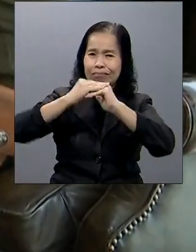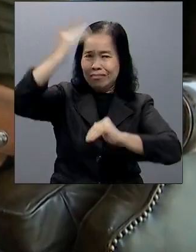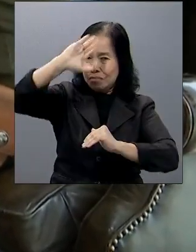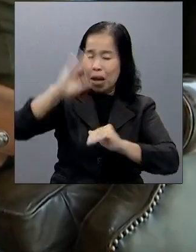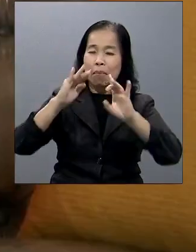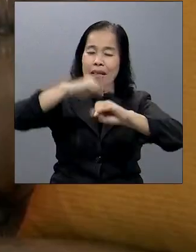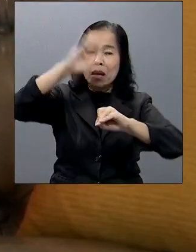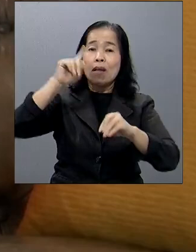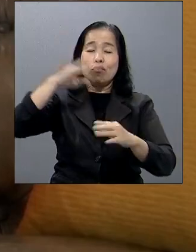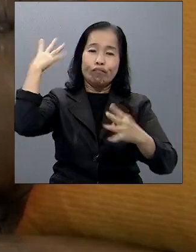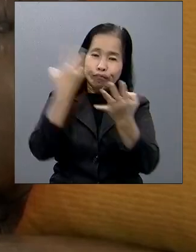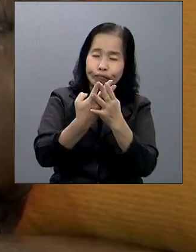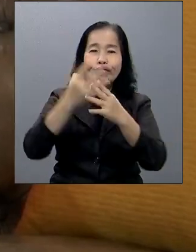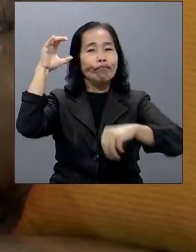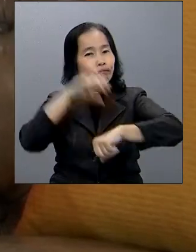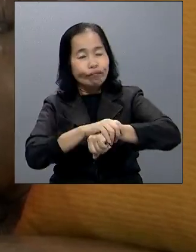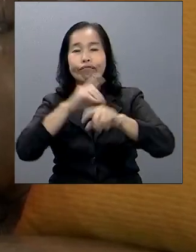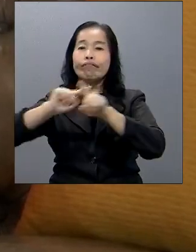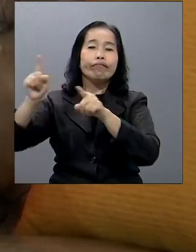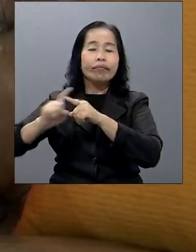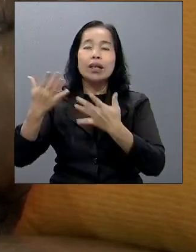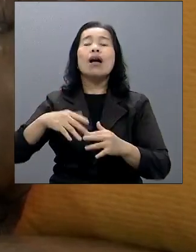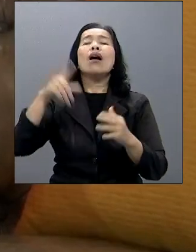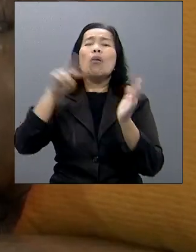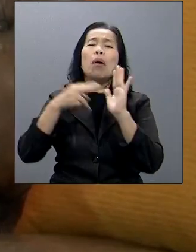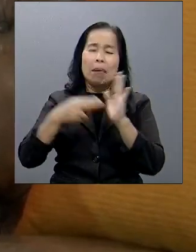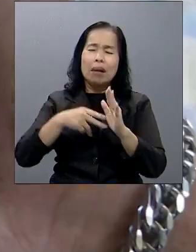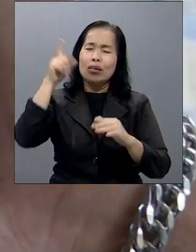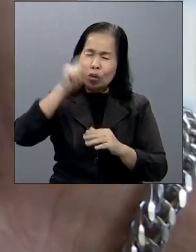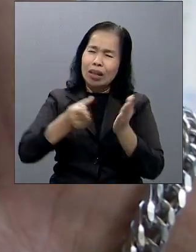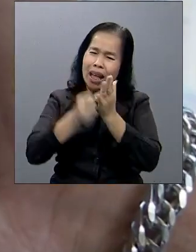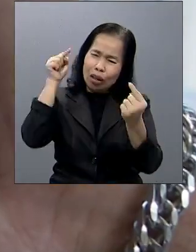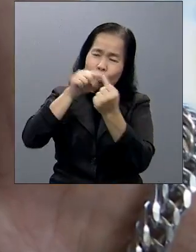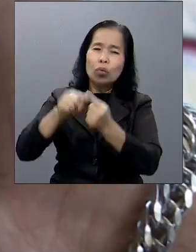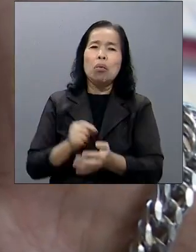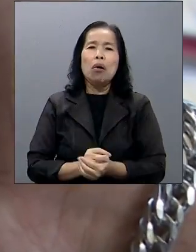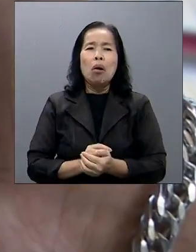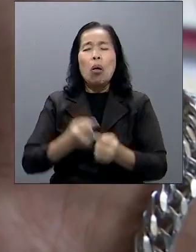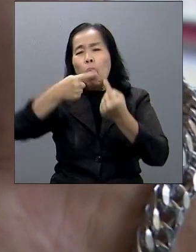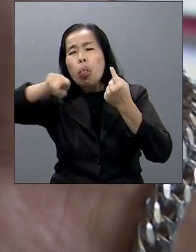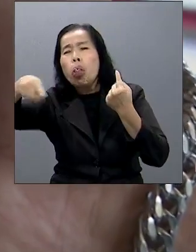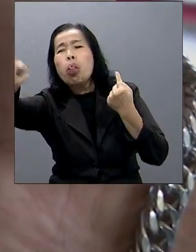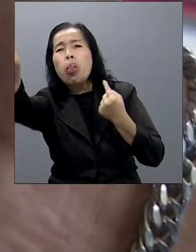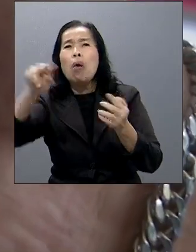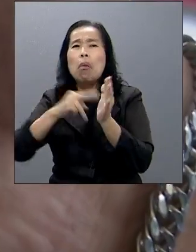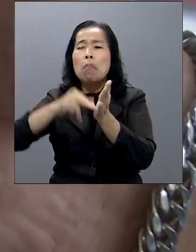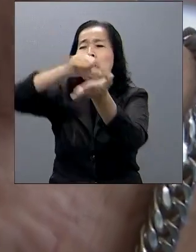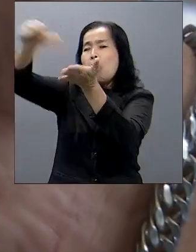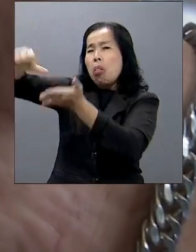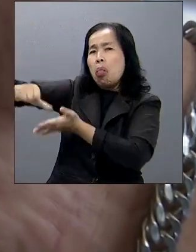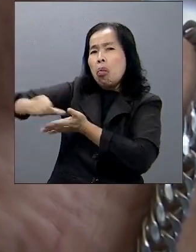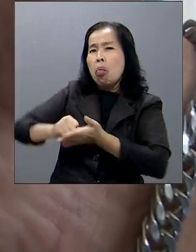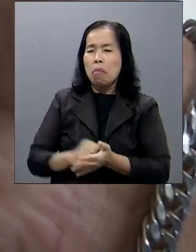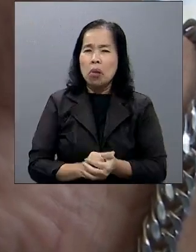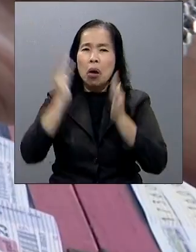ษถูกจับกุมดำเนินคดีอันนี้จะเป็นการแก้ปัญหาที่ตรงจุดอย่าไปแก้ปัญหาที่ปลายเหตุด้วยการตัดสิทธิ์เจ้าของโควต้